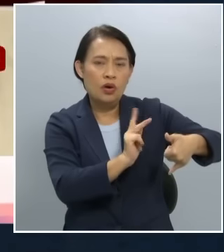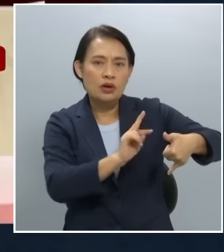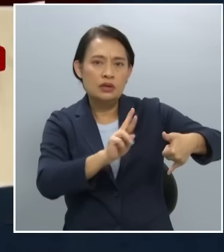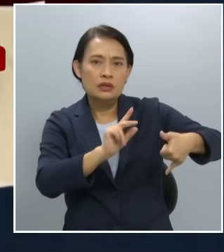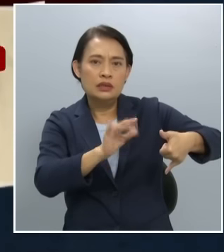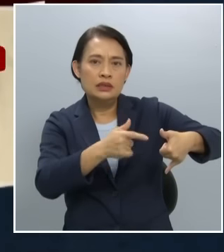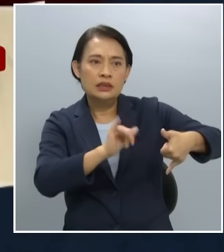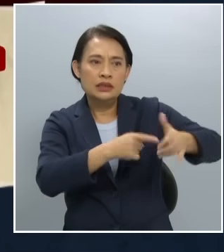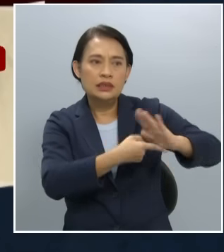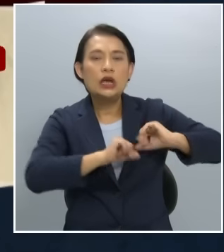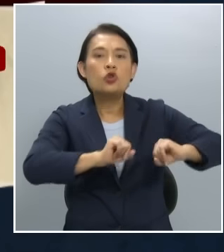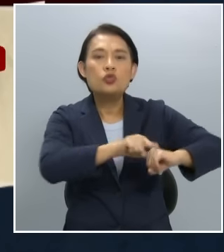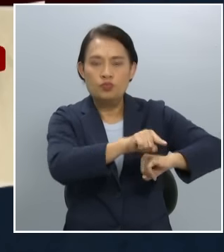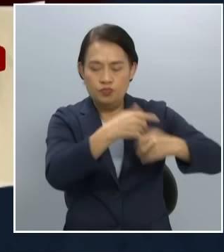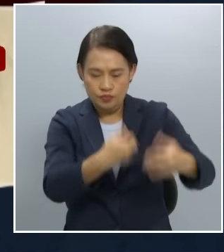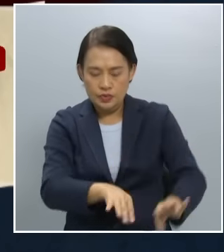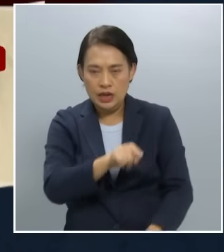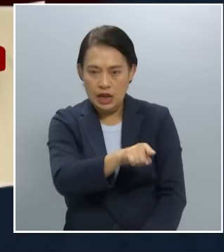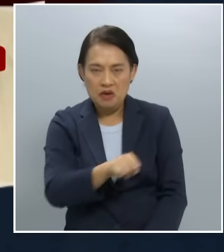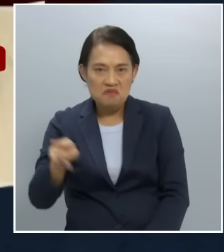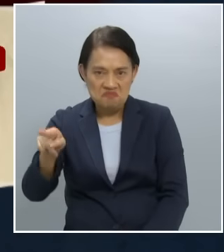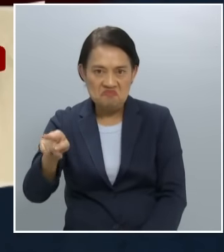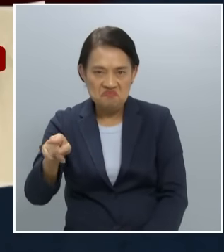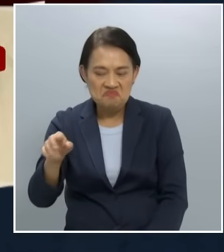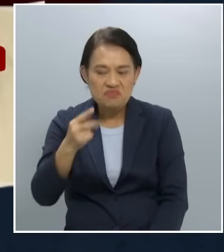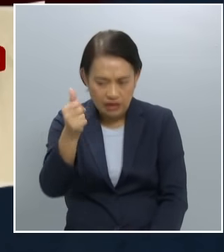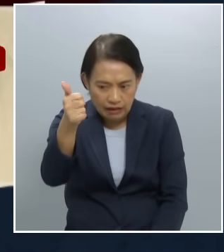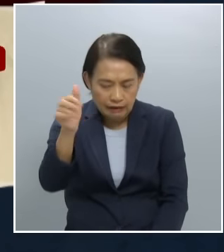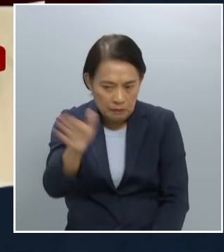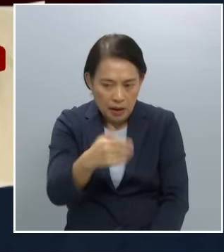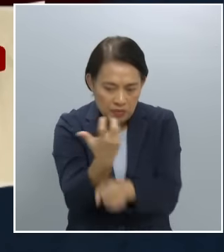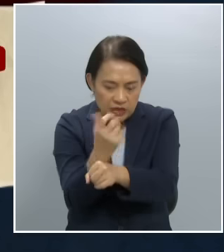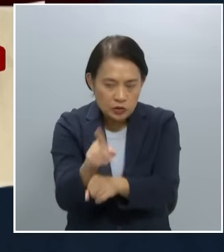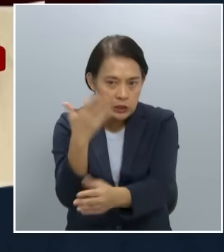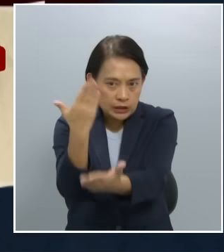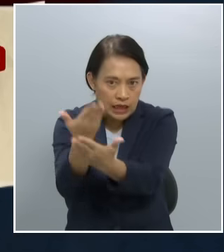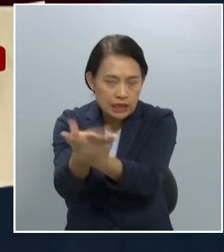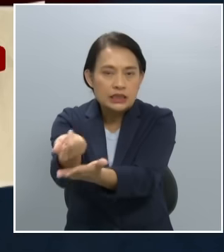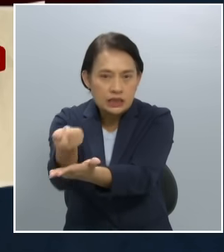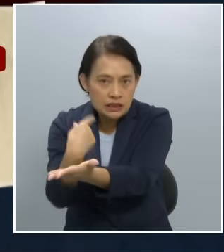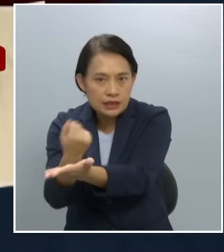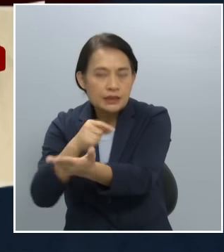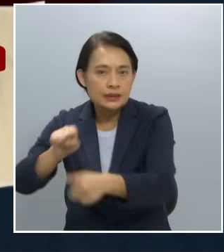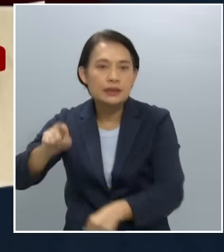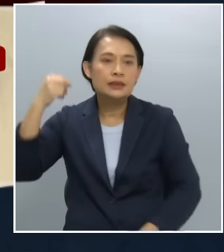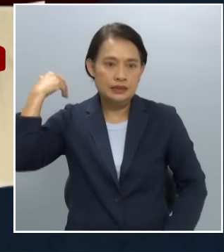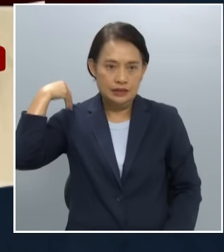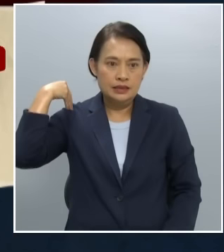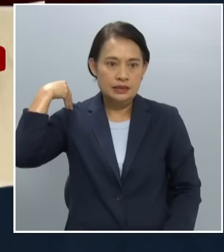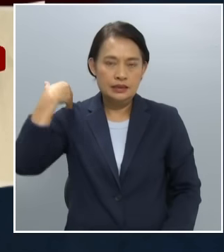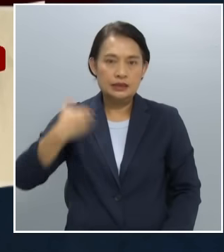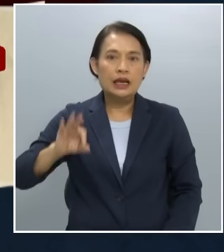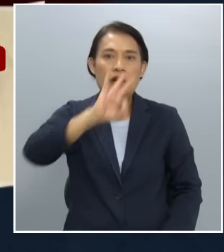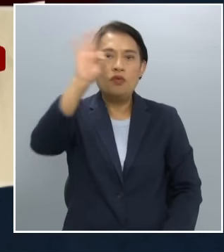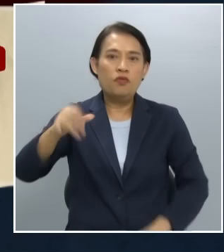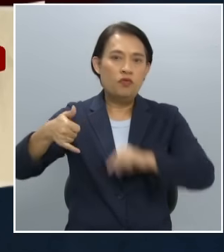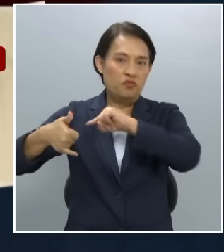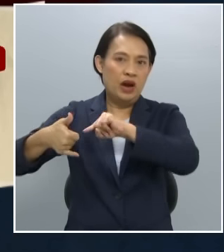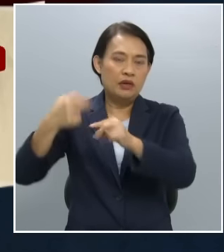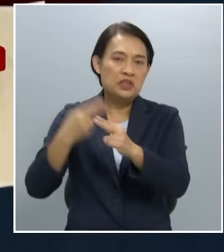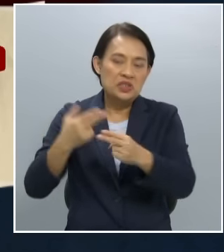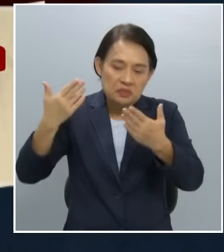ฮะบอกว่าสามารถพาผู้เสียหายไปออกรายการโหนกระแสได้แต่ต้องมีค่าใช้จ่ายในการดำเนเินการโดยพบว่าฟ้ามีการเปลี่ยน